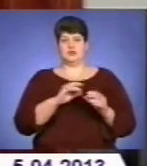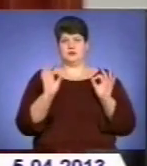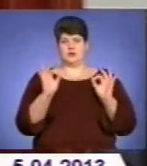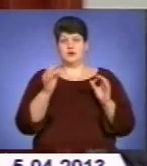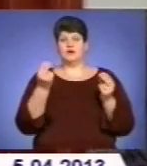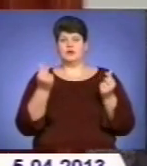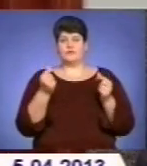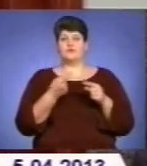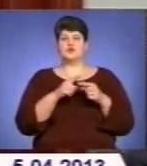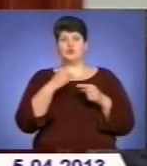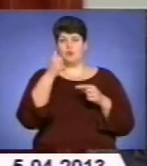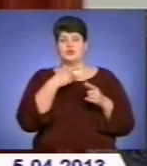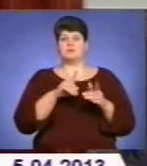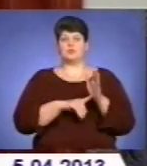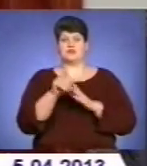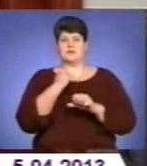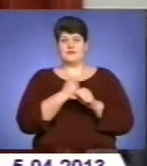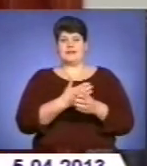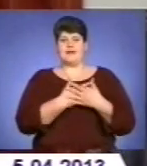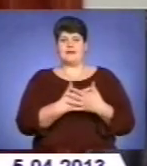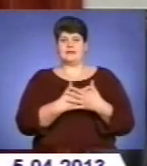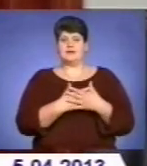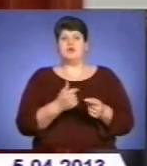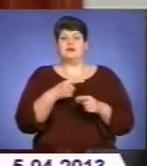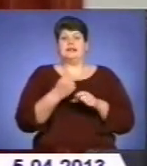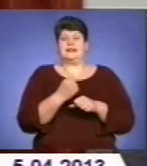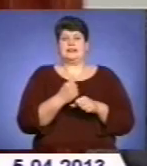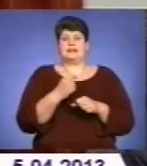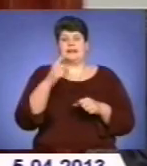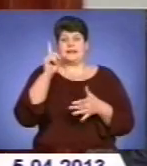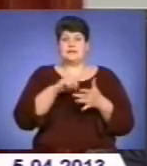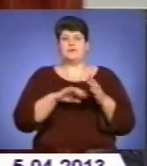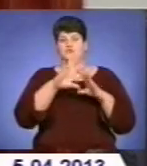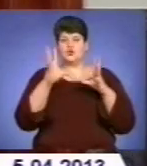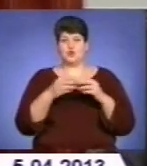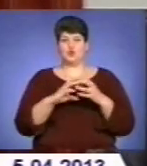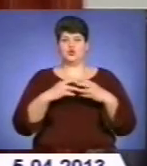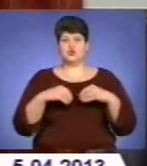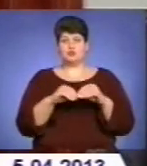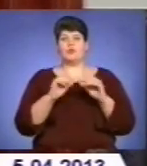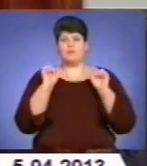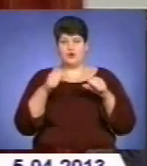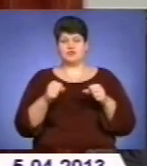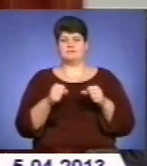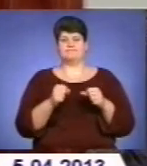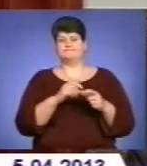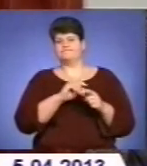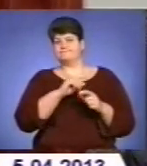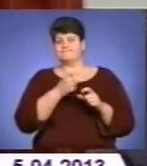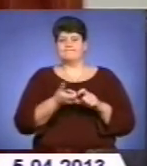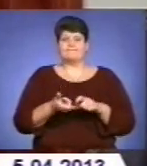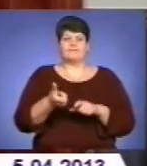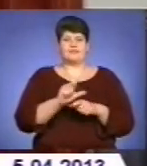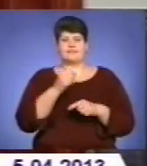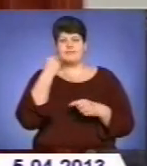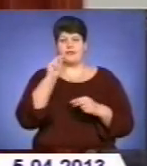цьому році ми почали працювати трошечки активніше, і ми надіємося, що ми всю суму зможемо максимально ефективно використати на розвиток